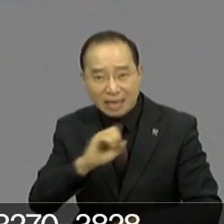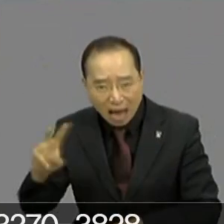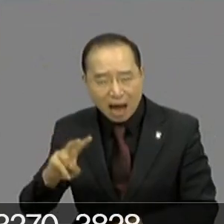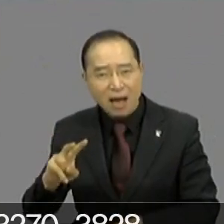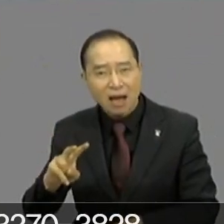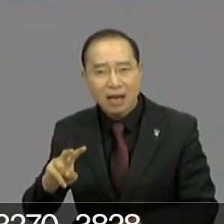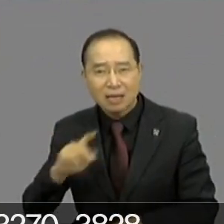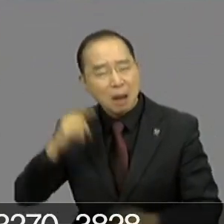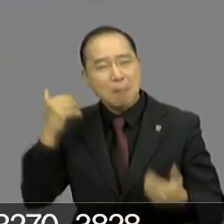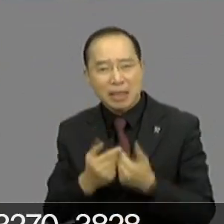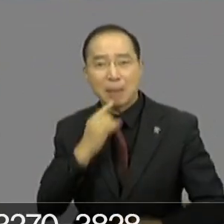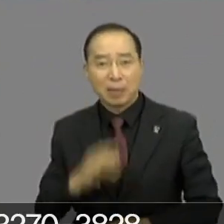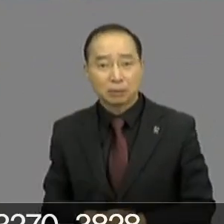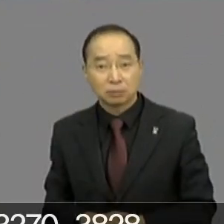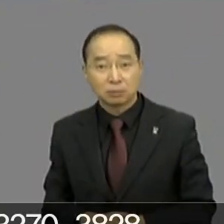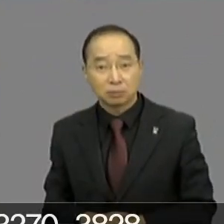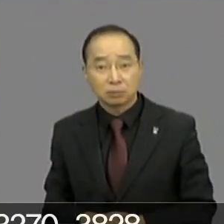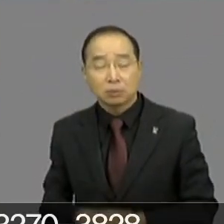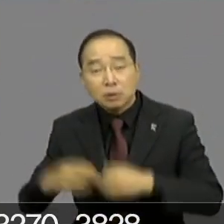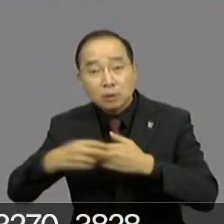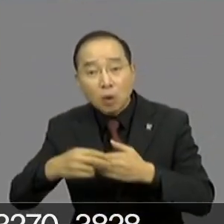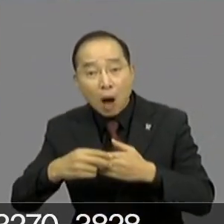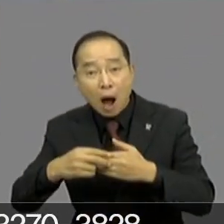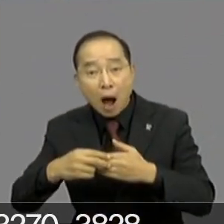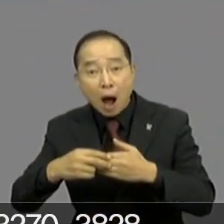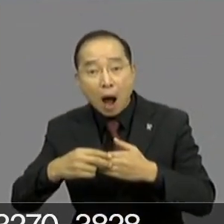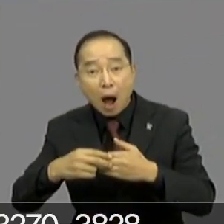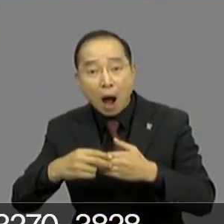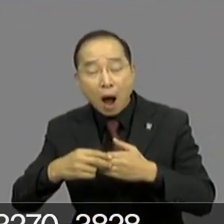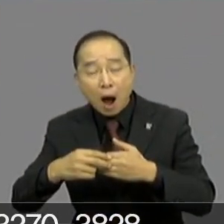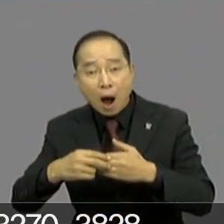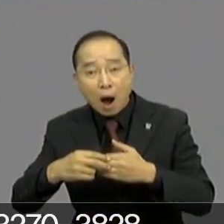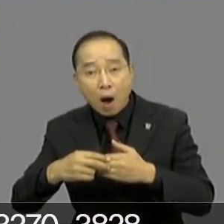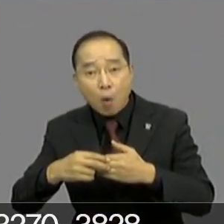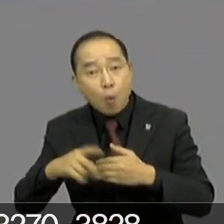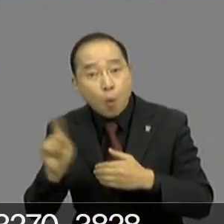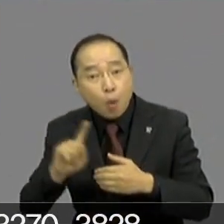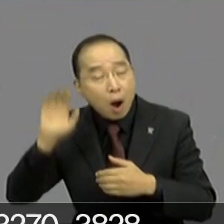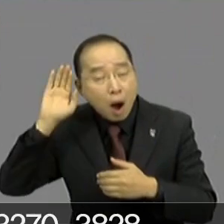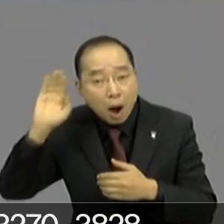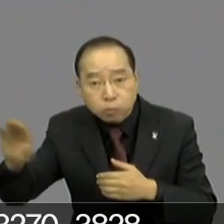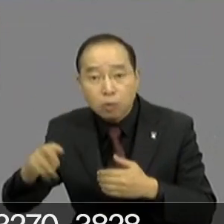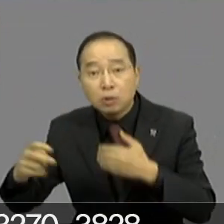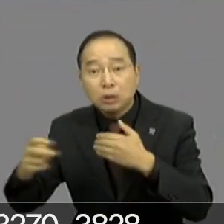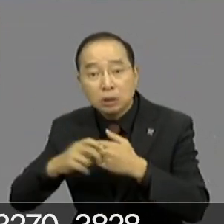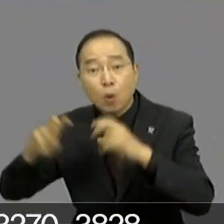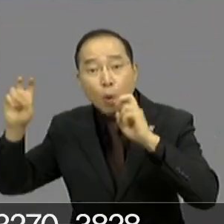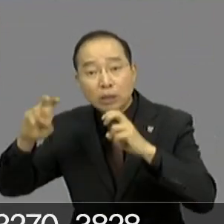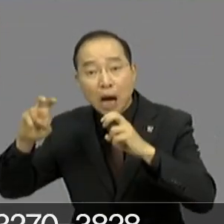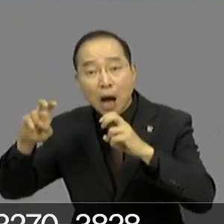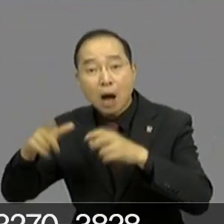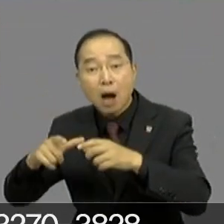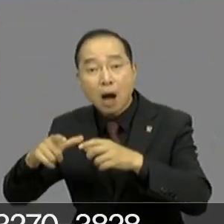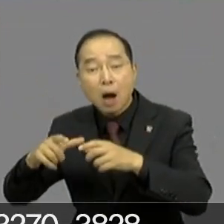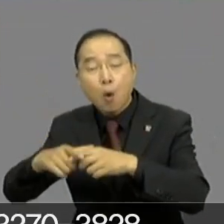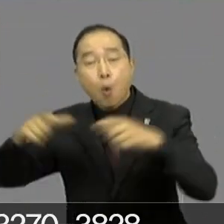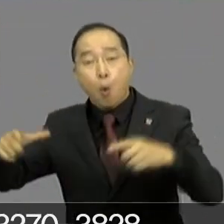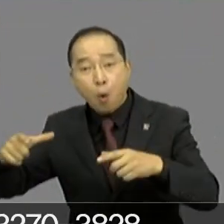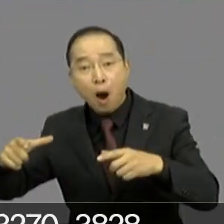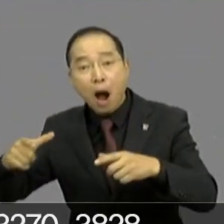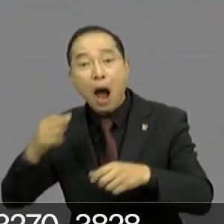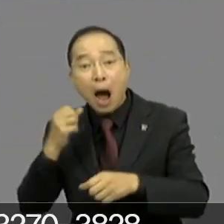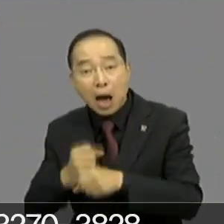거로 생각하시지 요걸 1 뚝을 문어 둘이면 이게 어떻게 의료 민영화로 갈 적 있는 거에 대한 기본적인 이